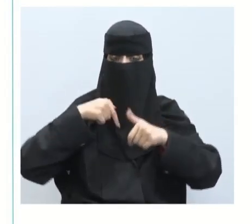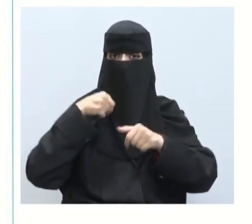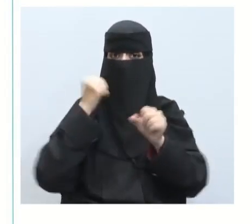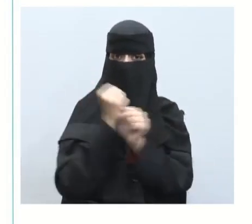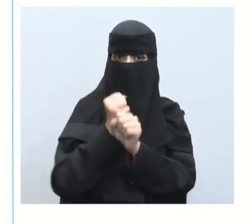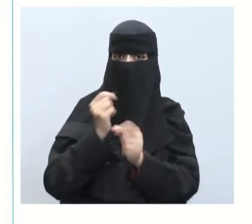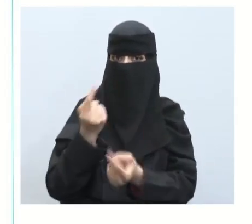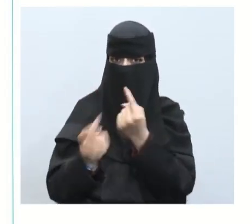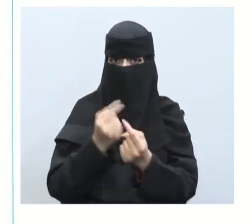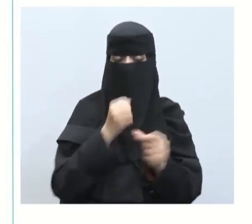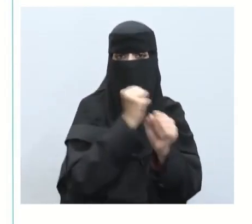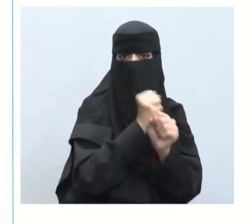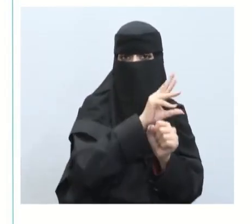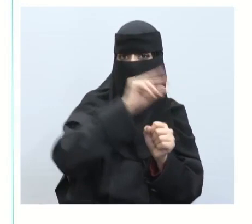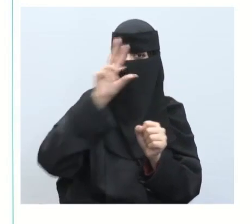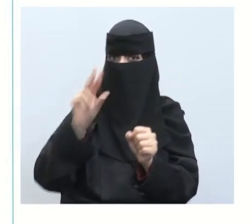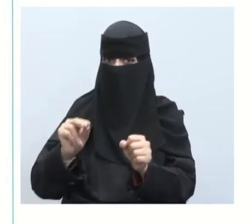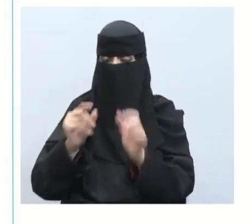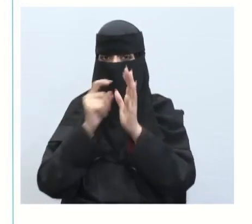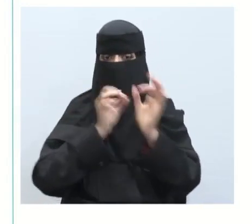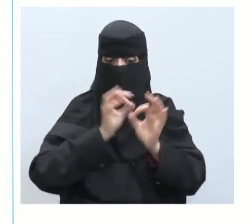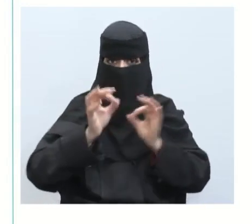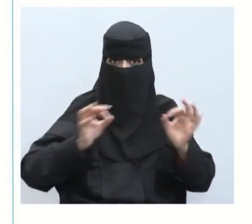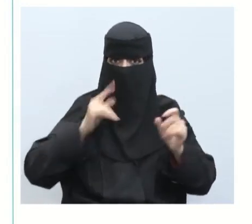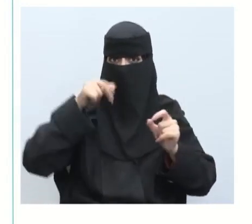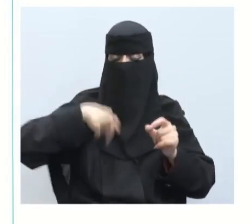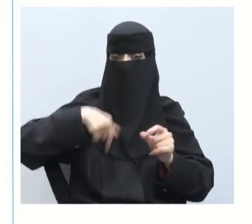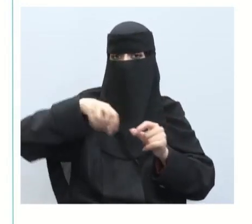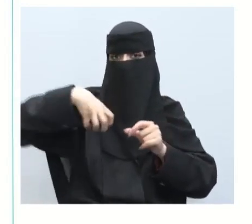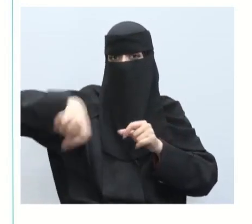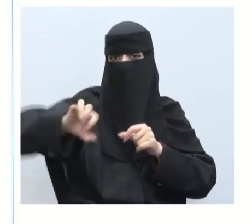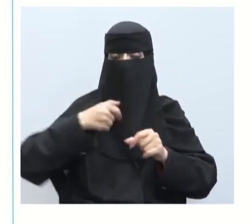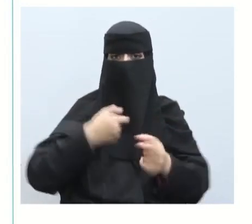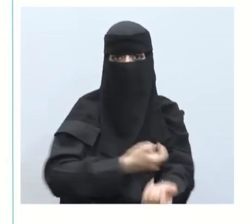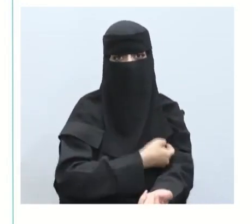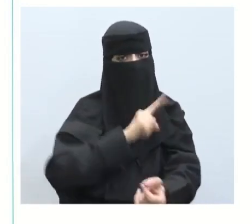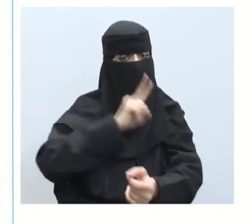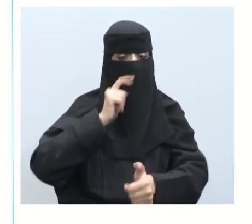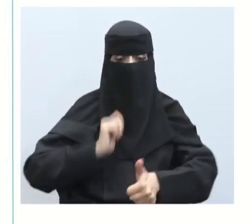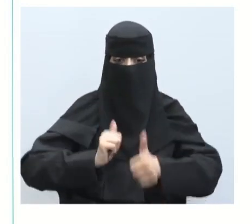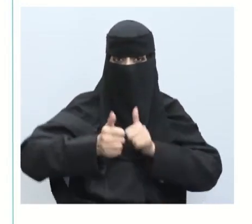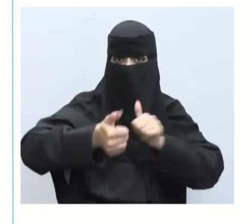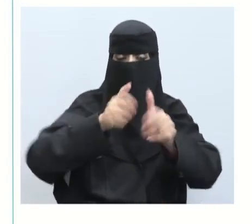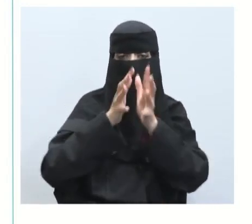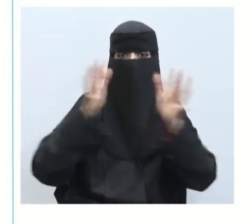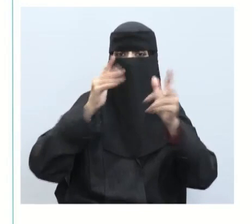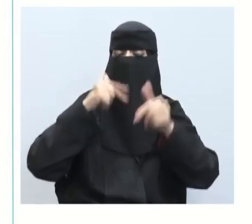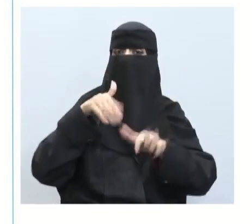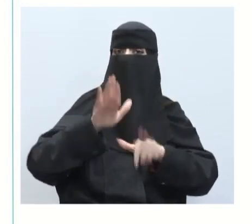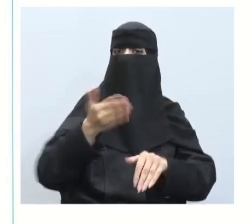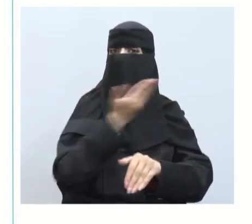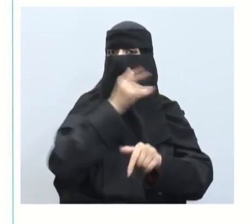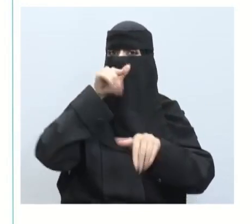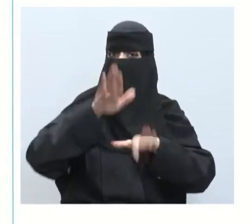على منظمه تعمل في غطاء الصحي هنالك اختلاف كذلك المنافسه هل يوجد منافسه حجم المنافسه كل ذلك سيؤثر نحن